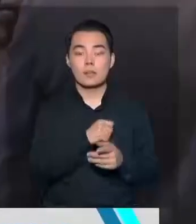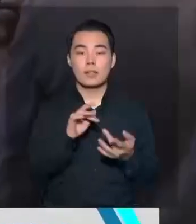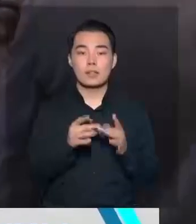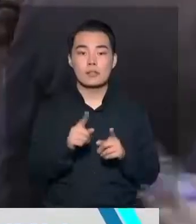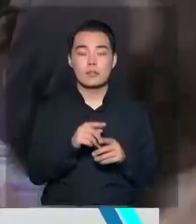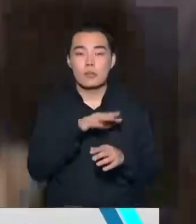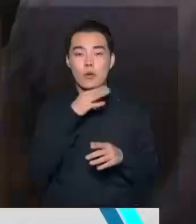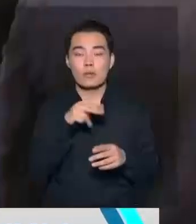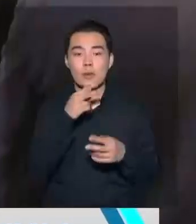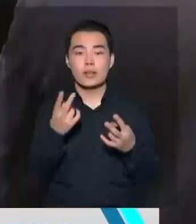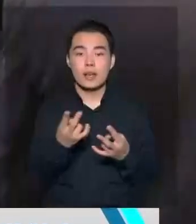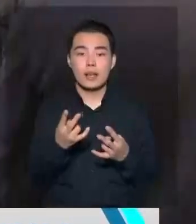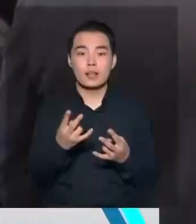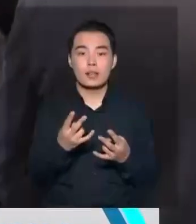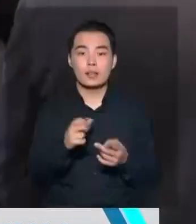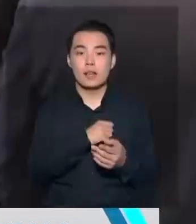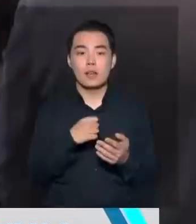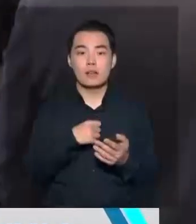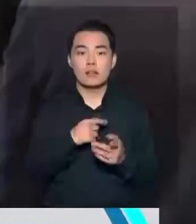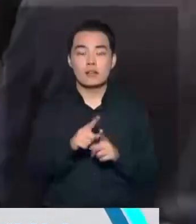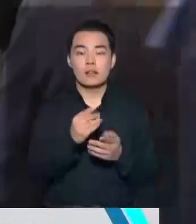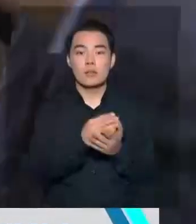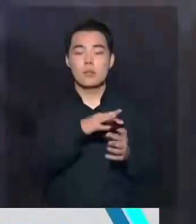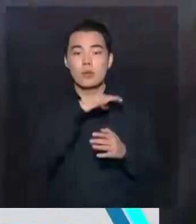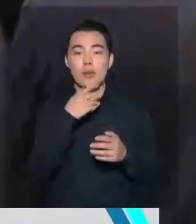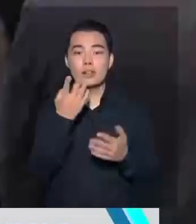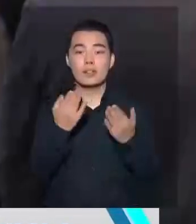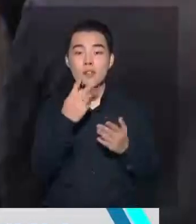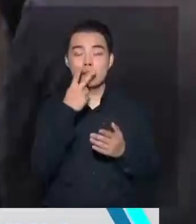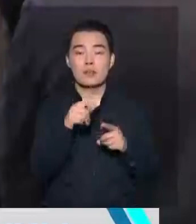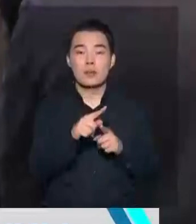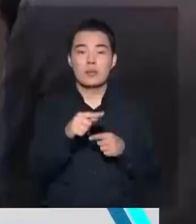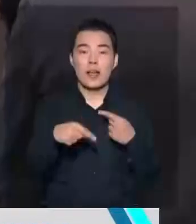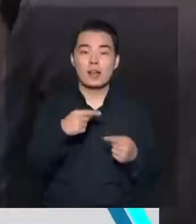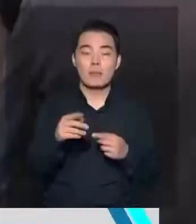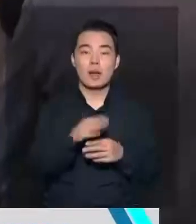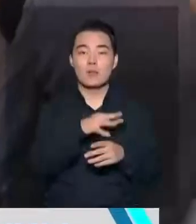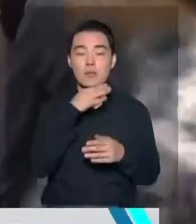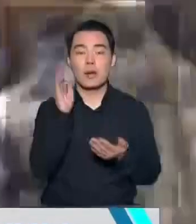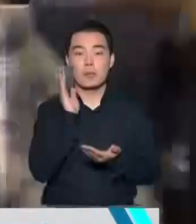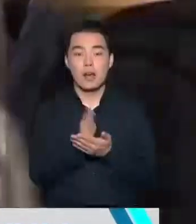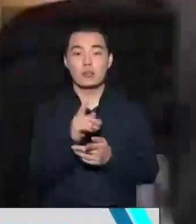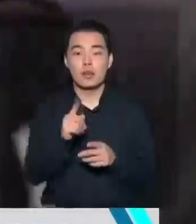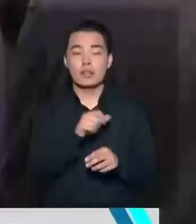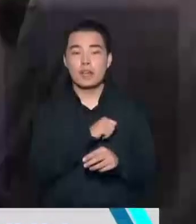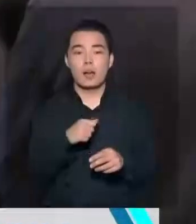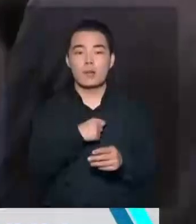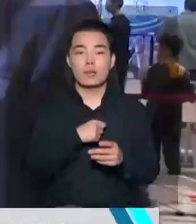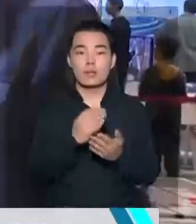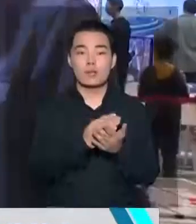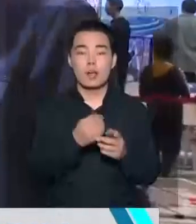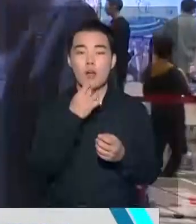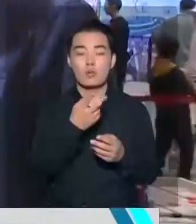көңіл бөлу керек, біріншіден. Жынаға бізде көптеген байқайтын осы стартаптар бар, бірақ олардың ұзақтығы көпке